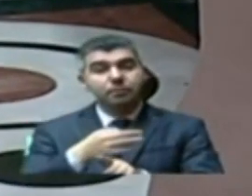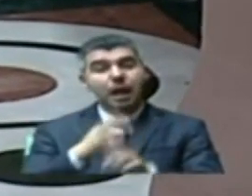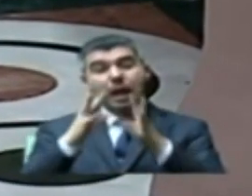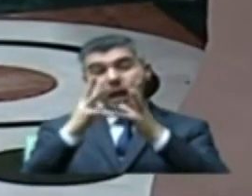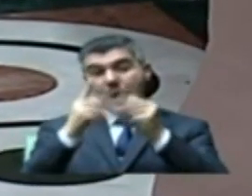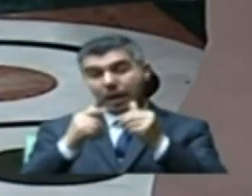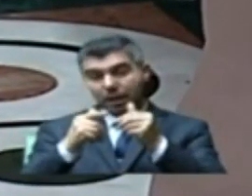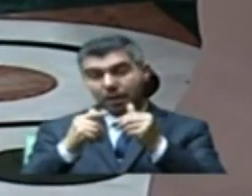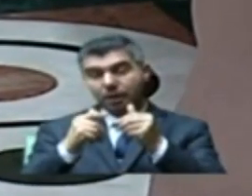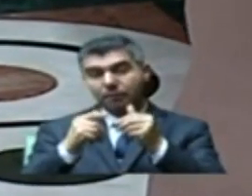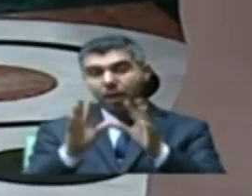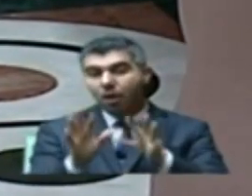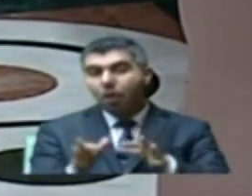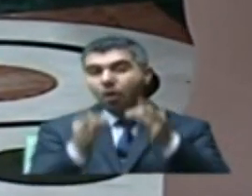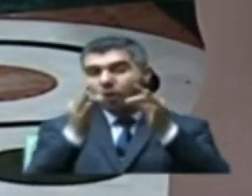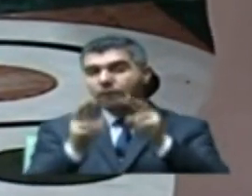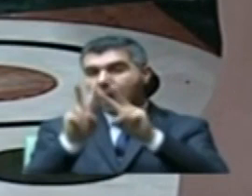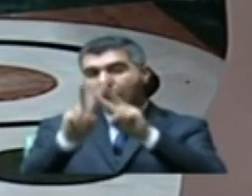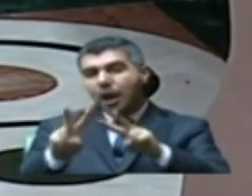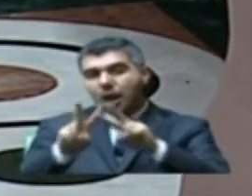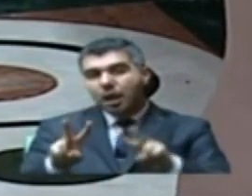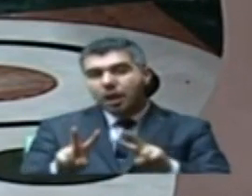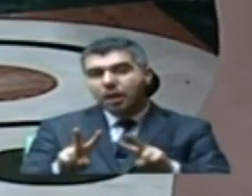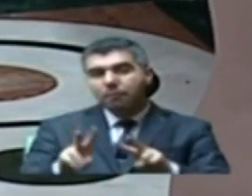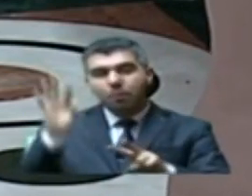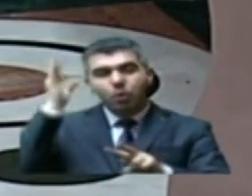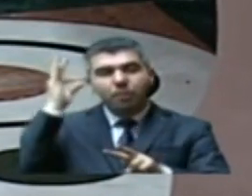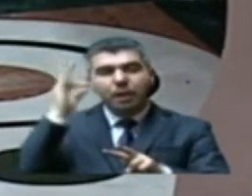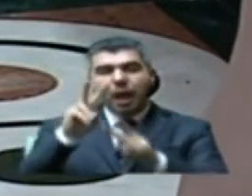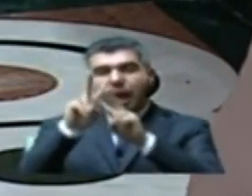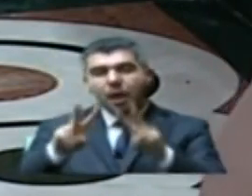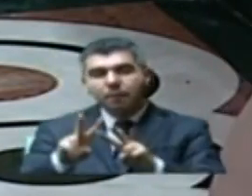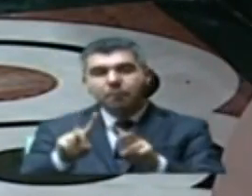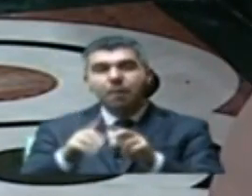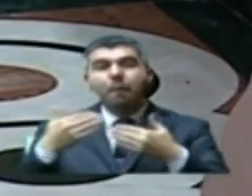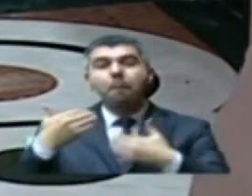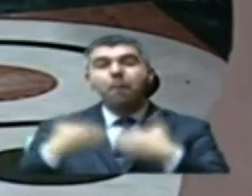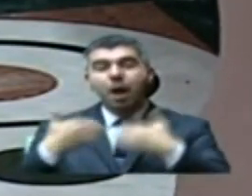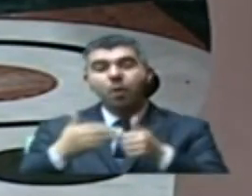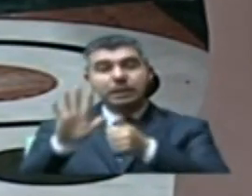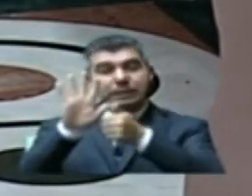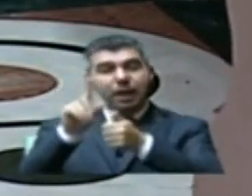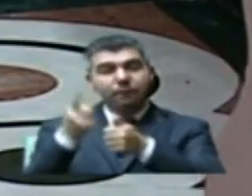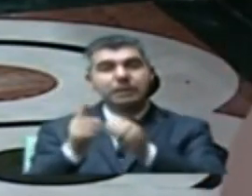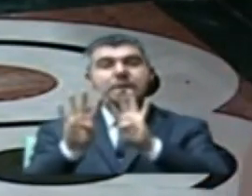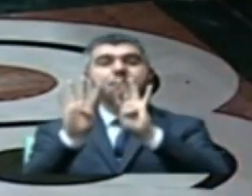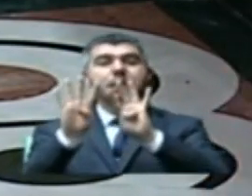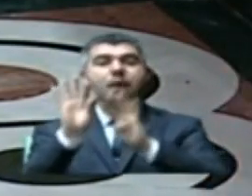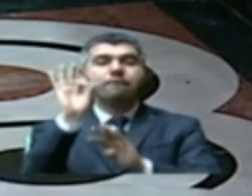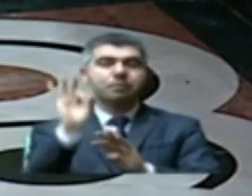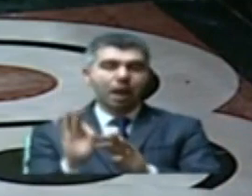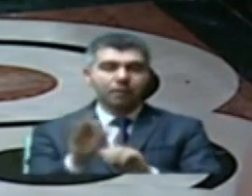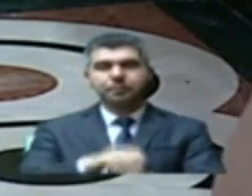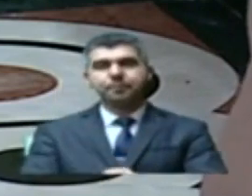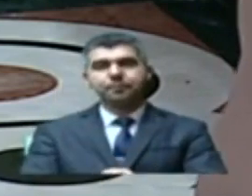الأرقام التي أفرزها البحث الوطني الثاني كيقول بأن الإعاقة في المغرب هي 6.8%،